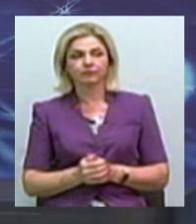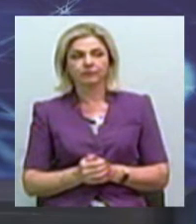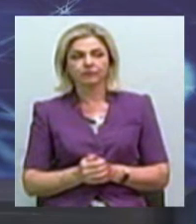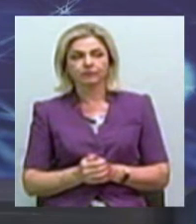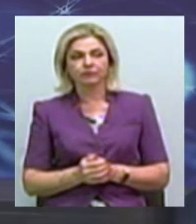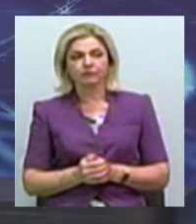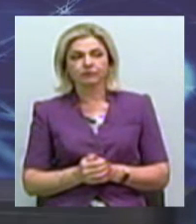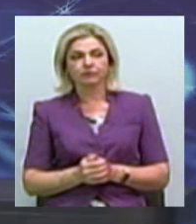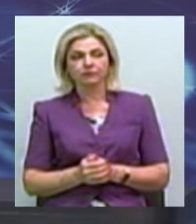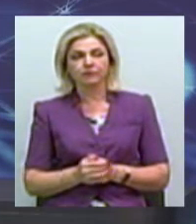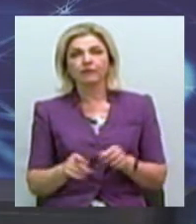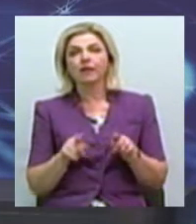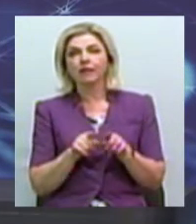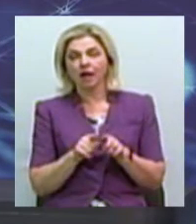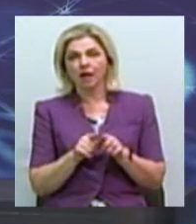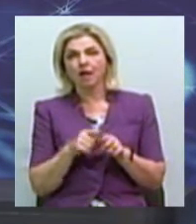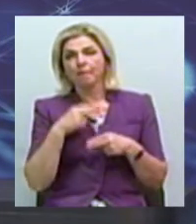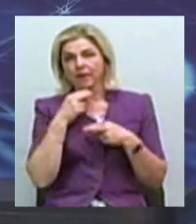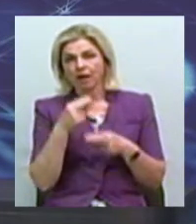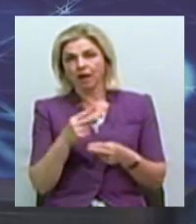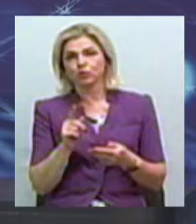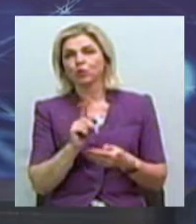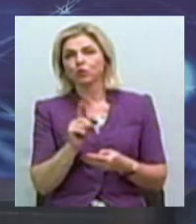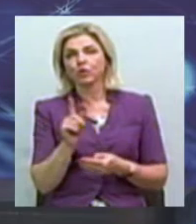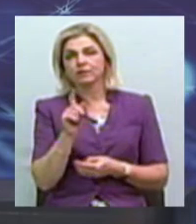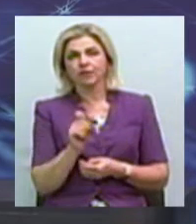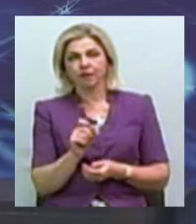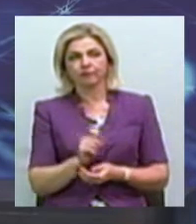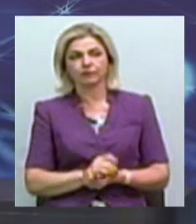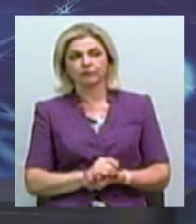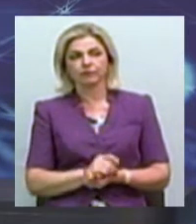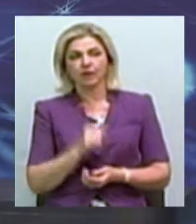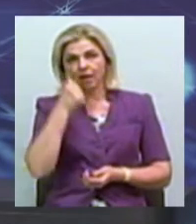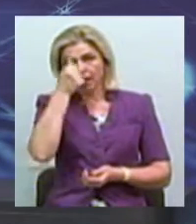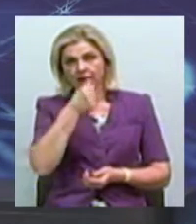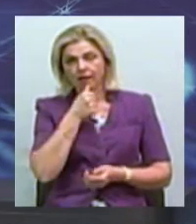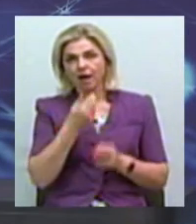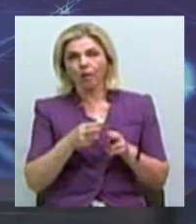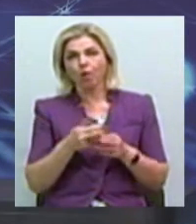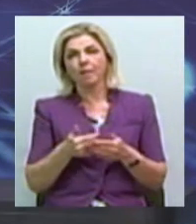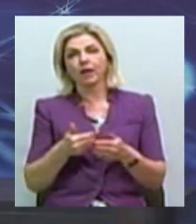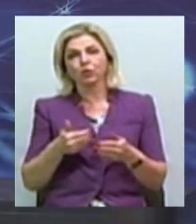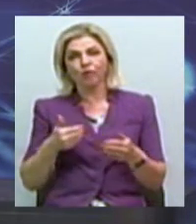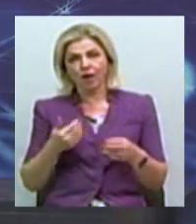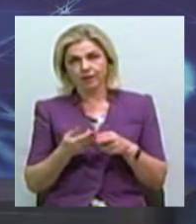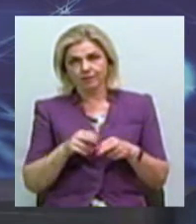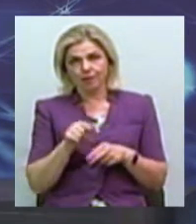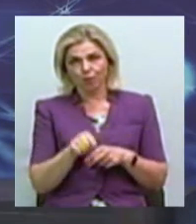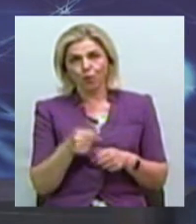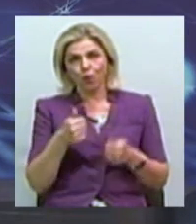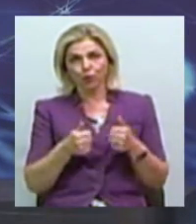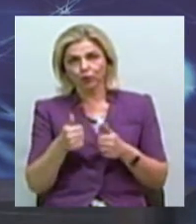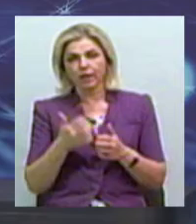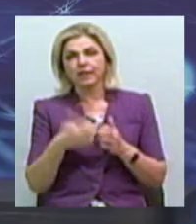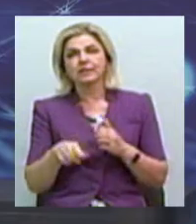таким чином підкреслюють, що за рік, який передував цьому конкурсу, серед